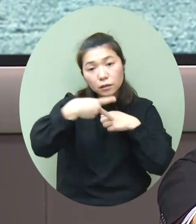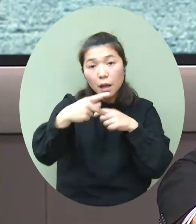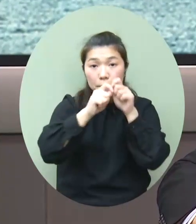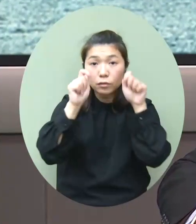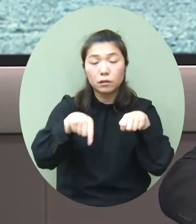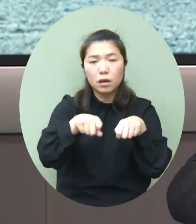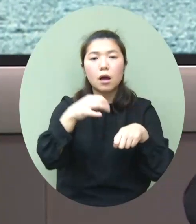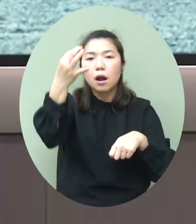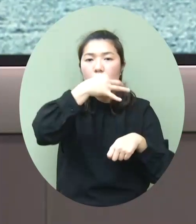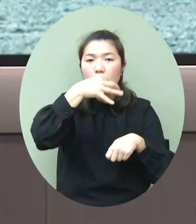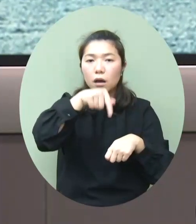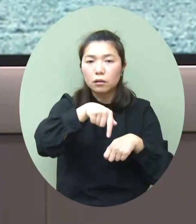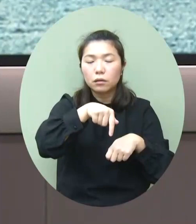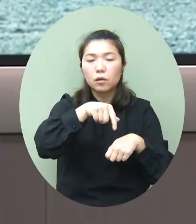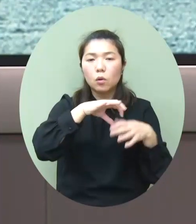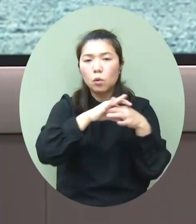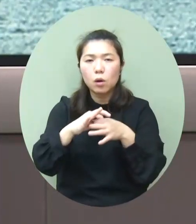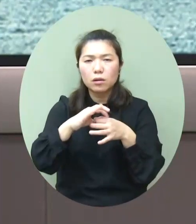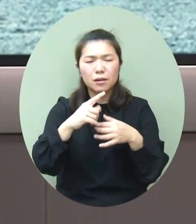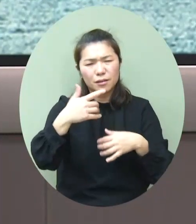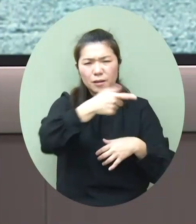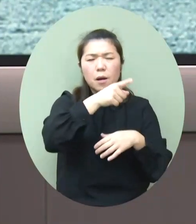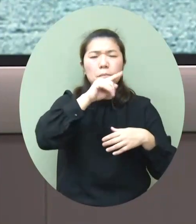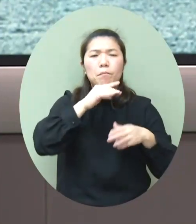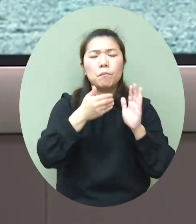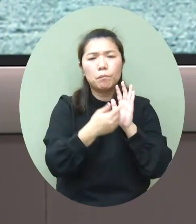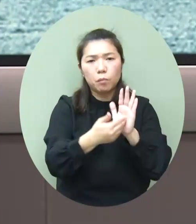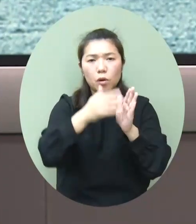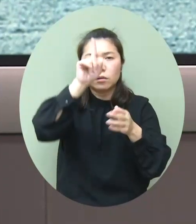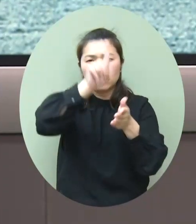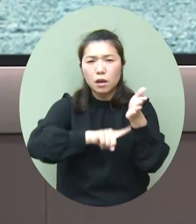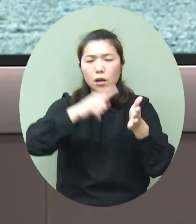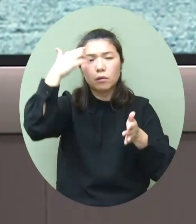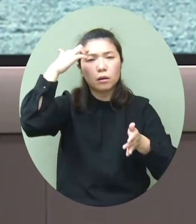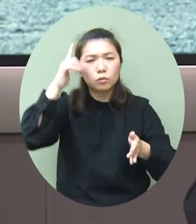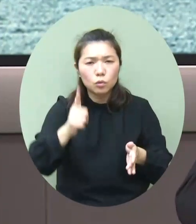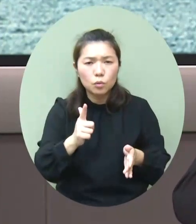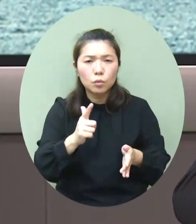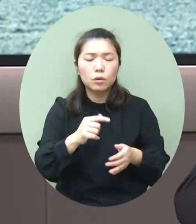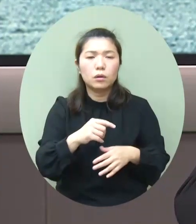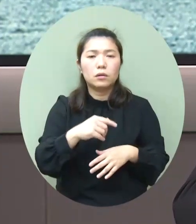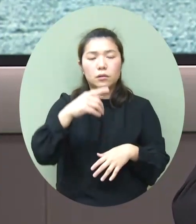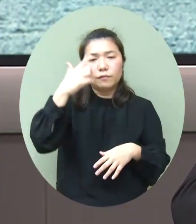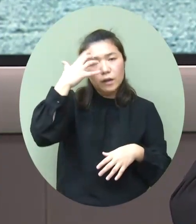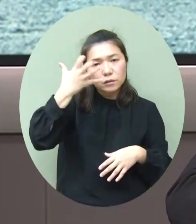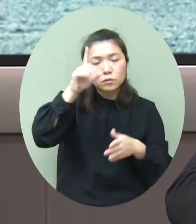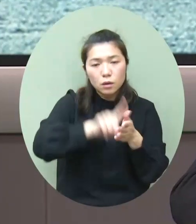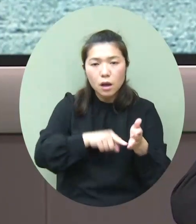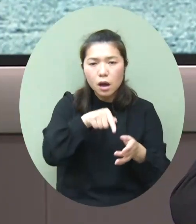民。第二个问题，关于药物，这个扑灭西痛 paracetamol 的供